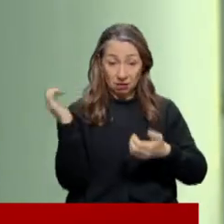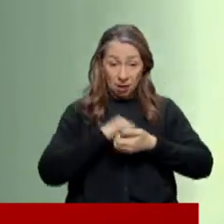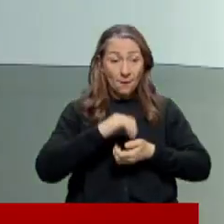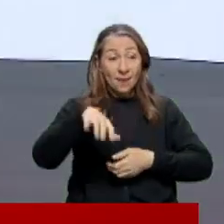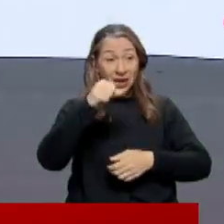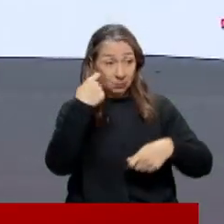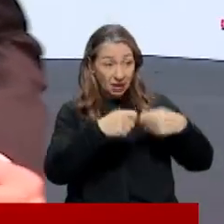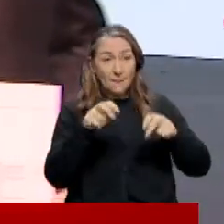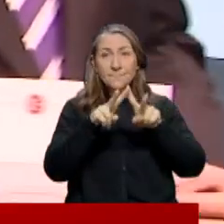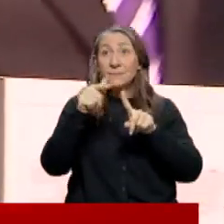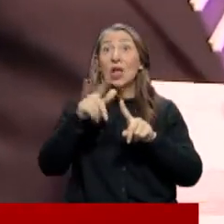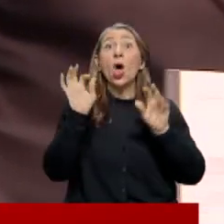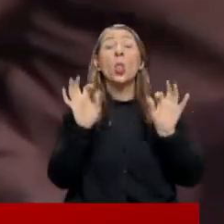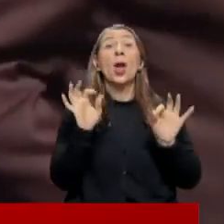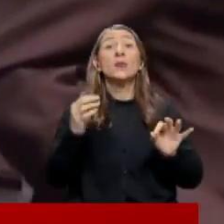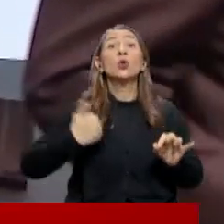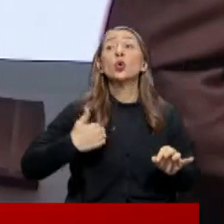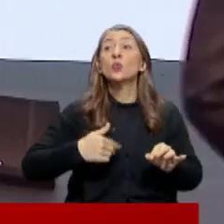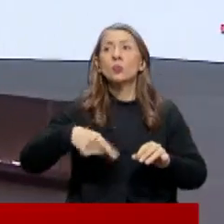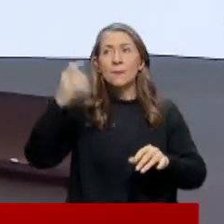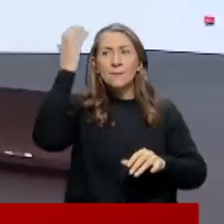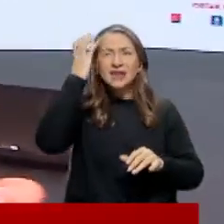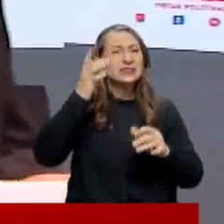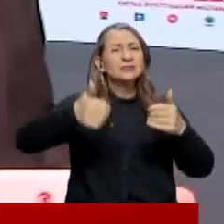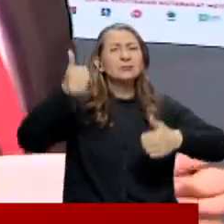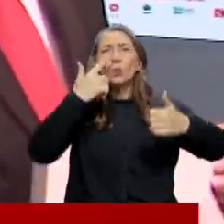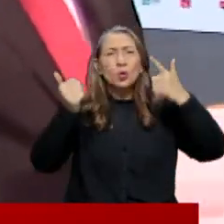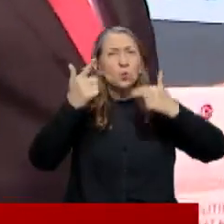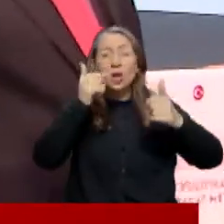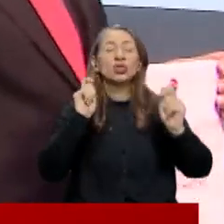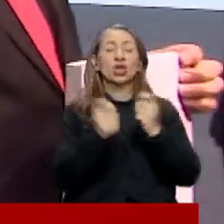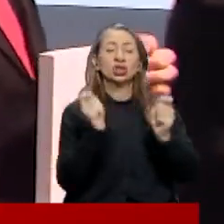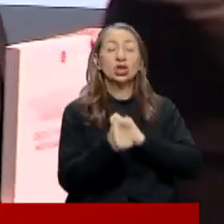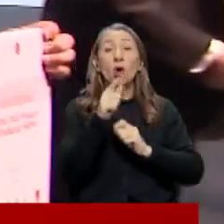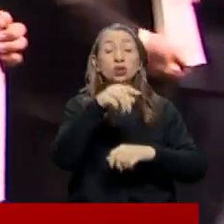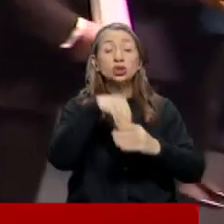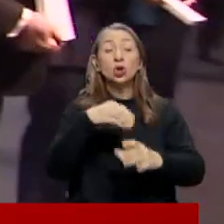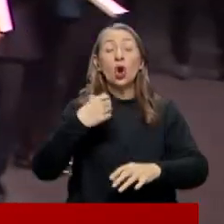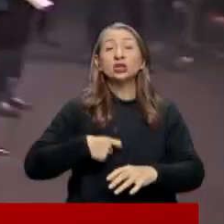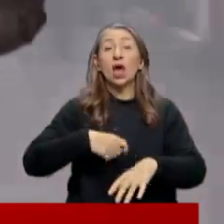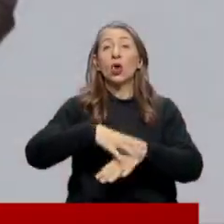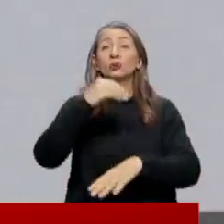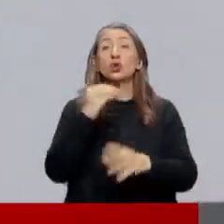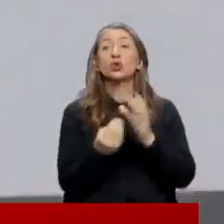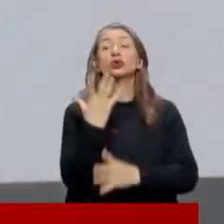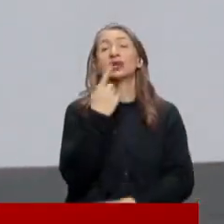Merkez Bankası, MİT gibi önemli kurumların başındaki isimlerin değişeceğini, kurumlar için özel bir komisyon kurulacağını